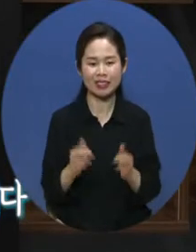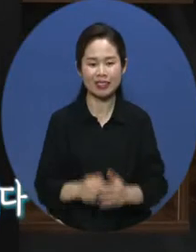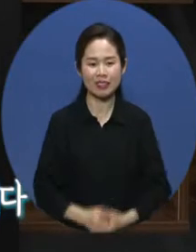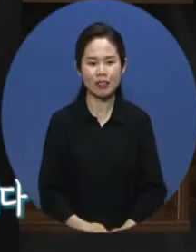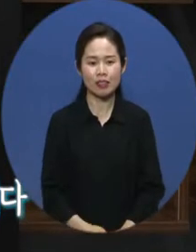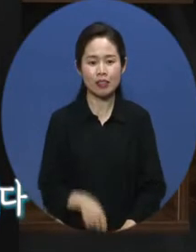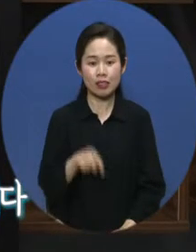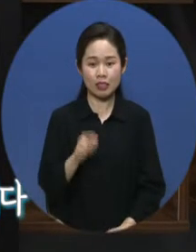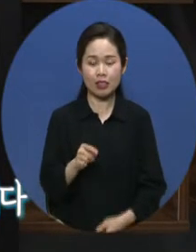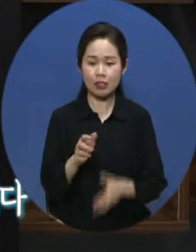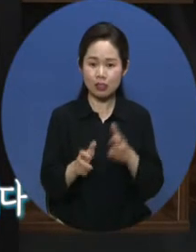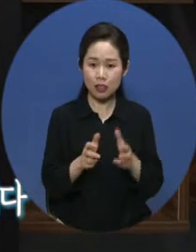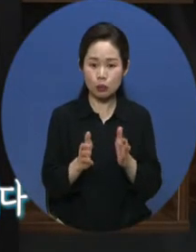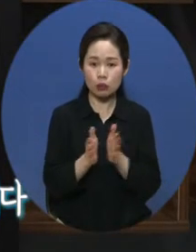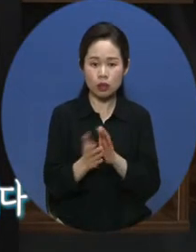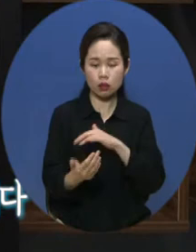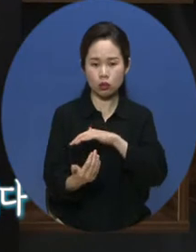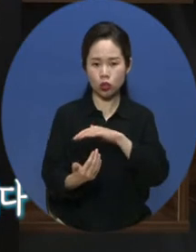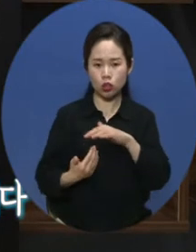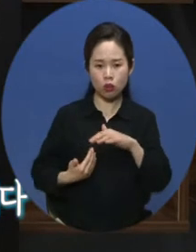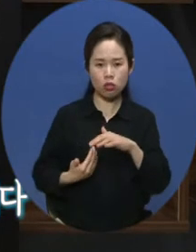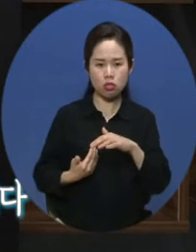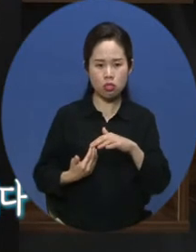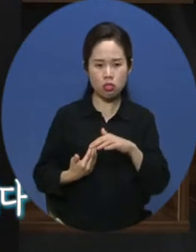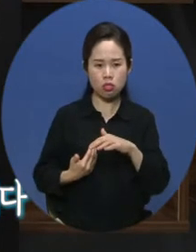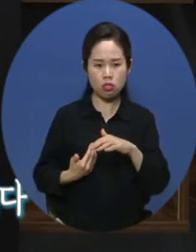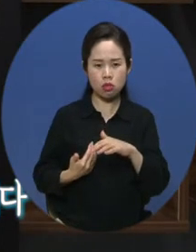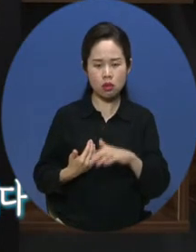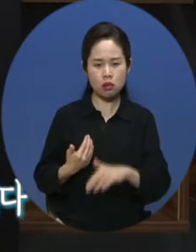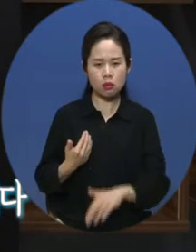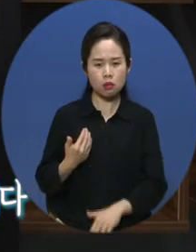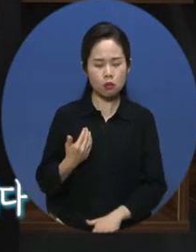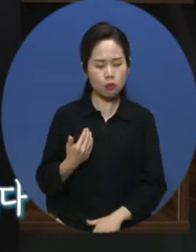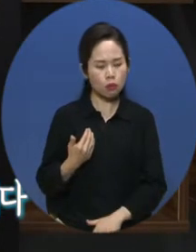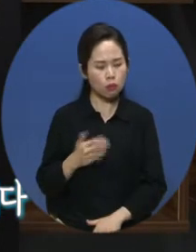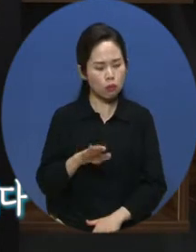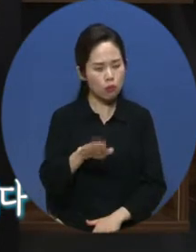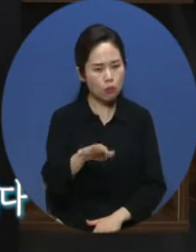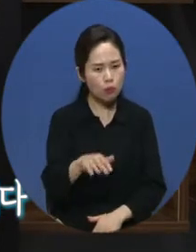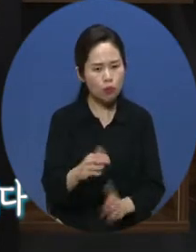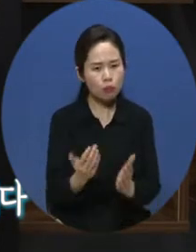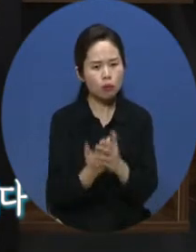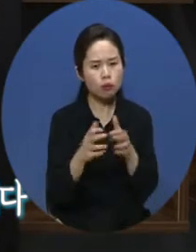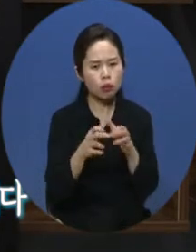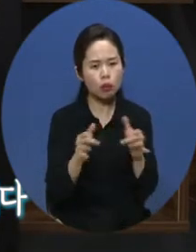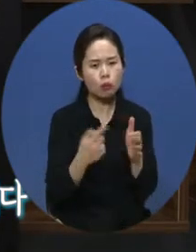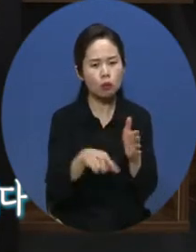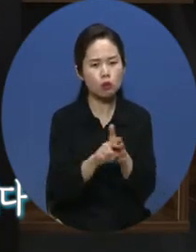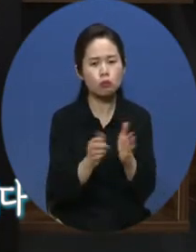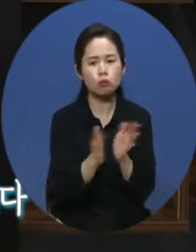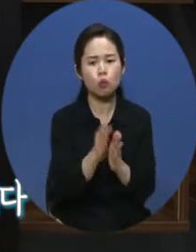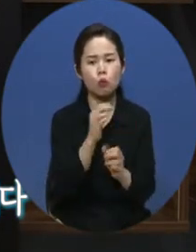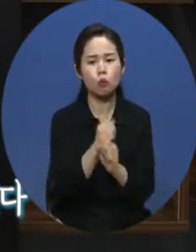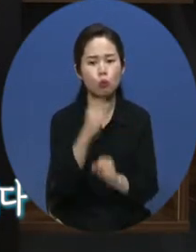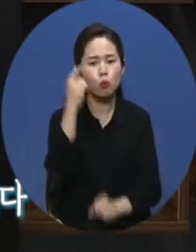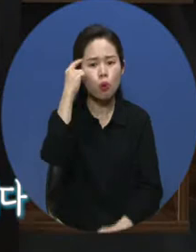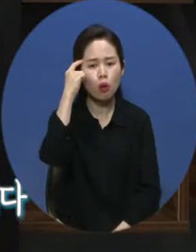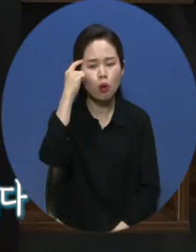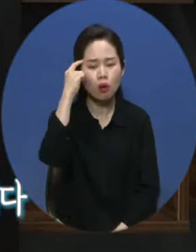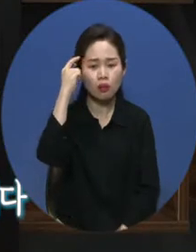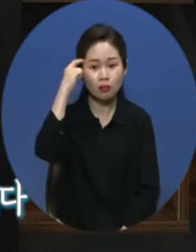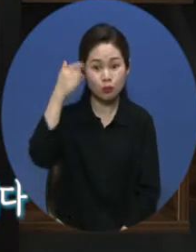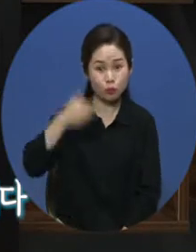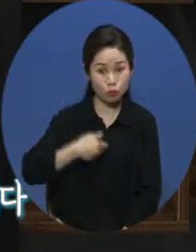이 사업을 시작하시기 전에 가장 많이 들었던 질문이 발달 장애인을 위한 책을 왜 많이 들어야 되냐는 소리를